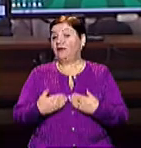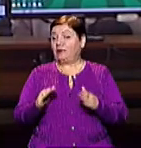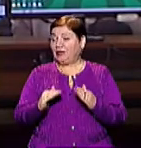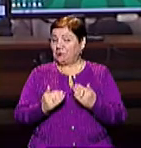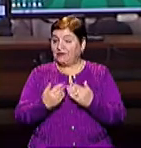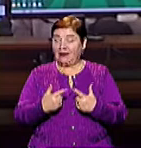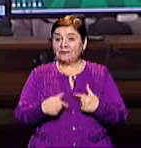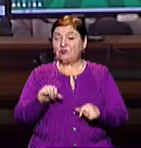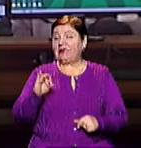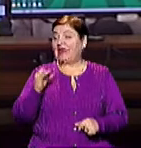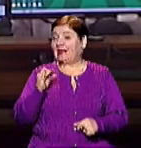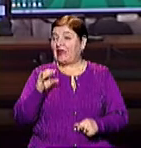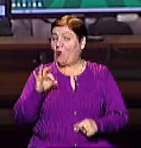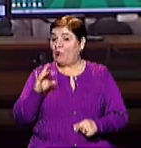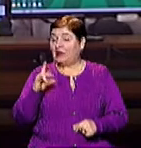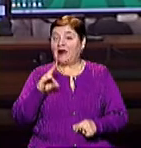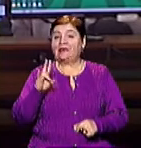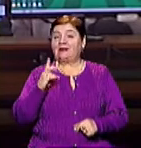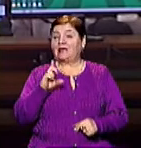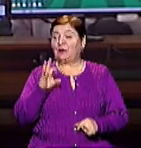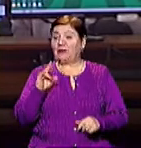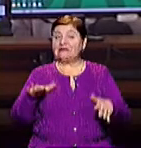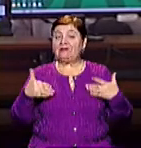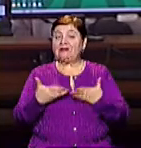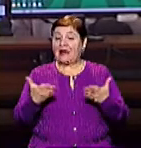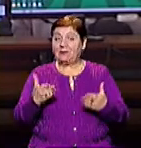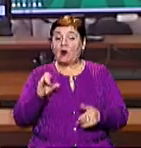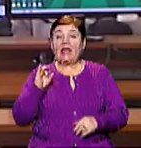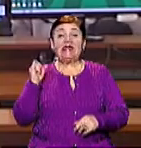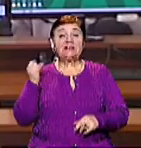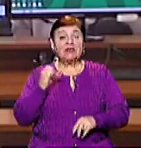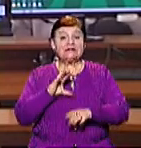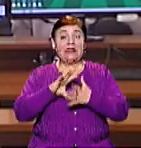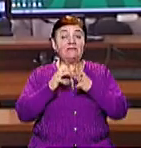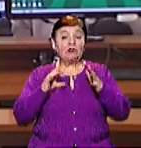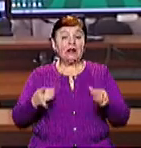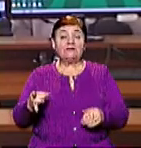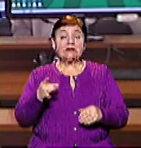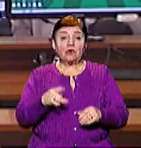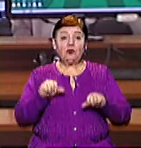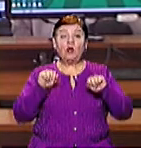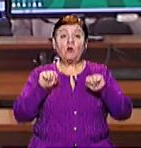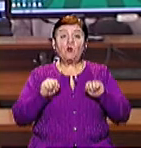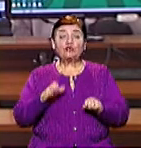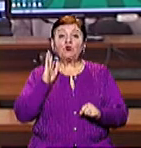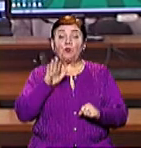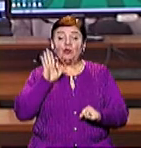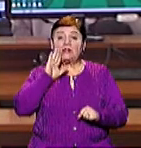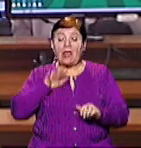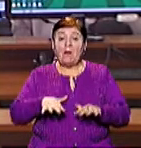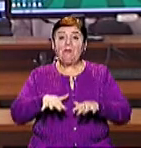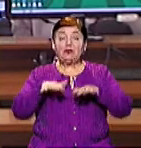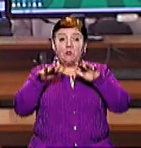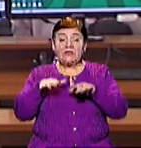ефірі новини у студії Ірина Олах та Наталія Булеця. Вітаємо. Іршавський та Виноградівський райони можуть бути підтопленими через